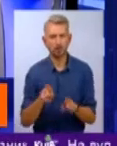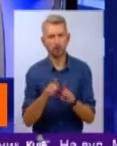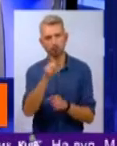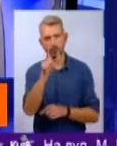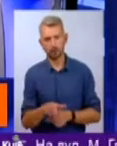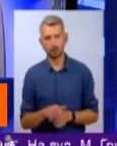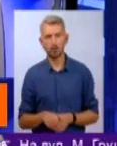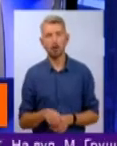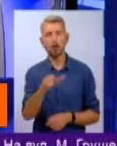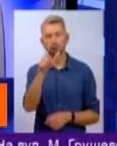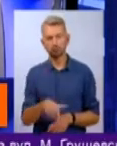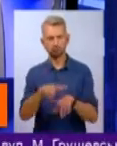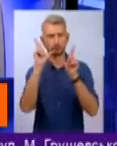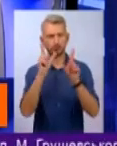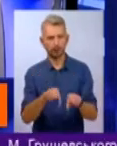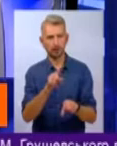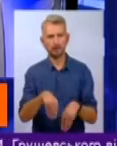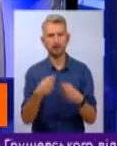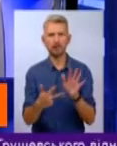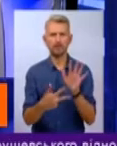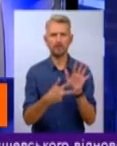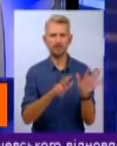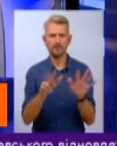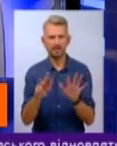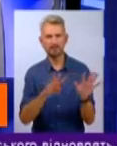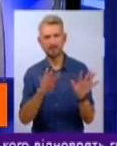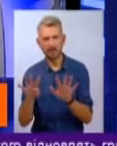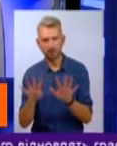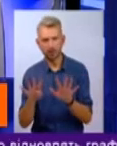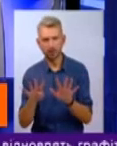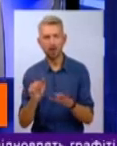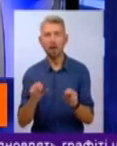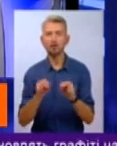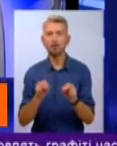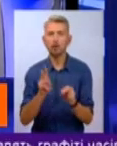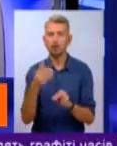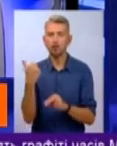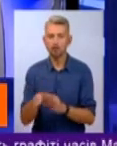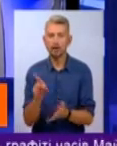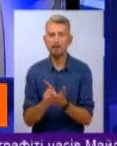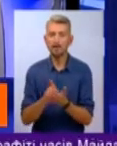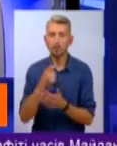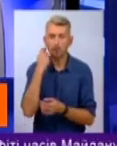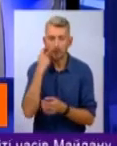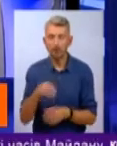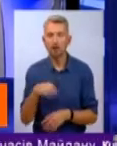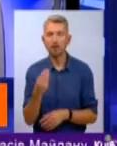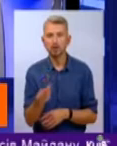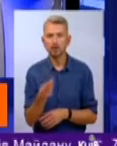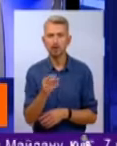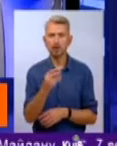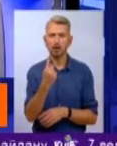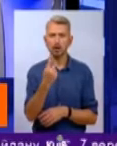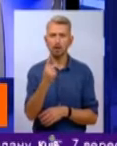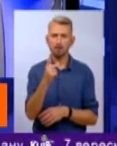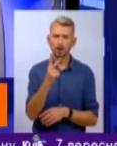людину. Вона їде туди, їй дають 8-9 годин, а вчителю, який вже пенсійного віку, дають 1,5